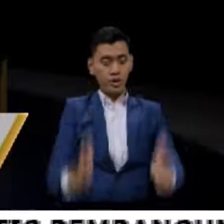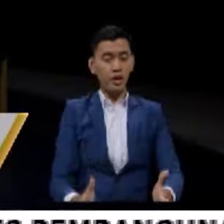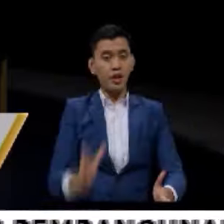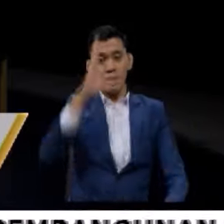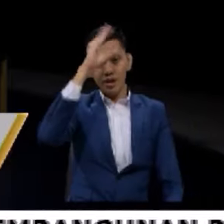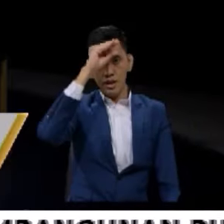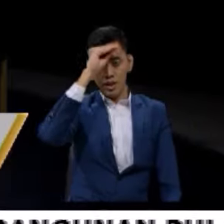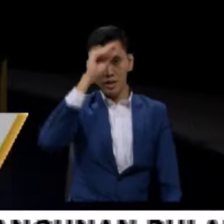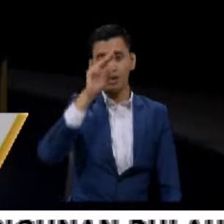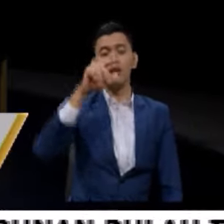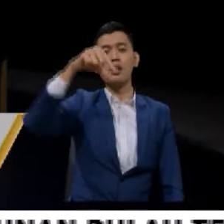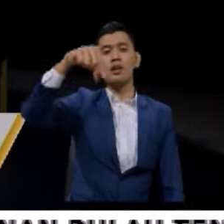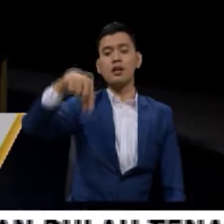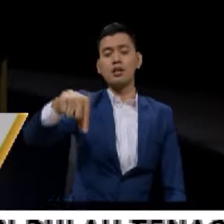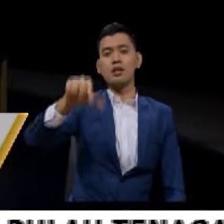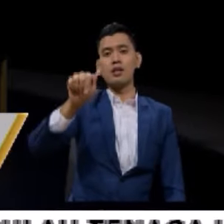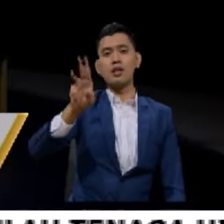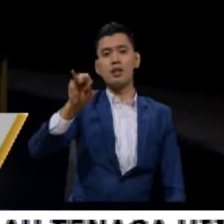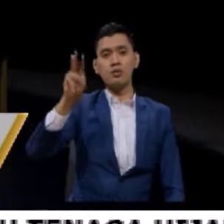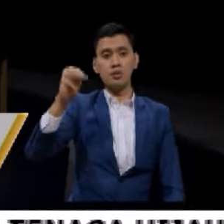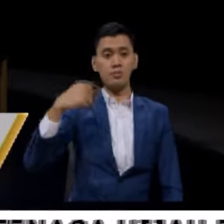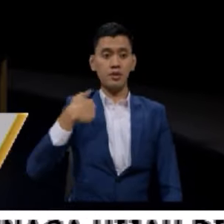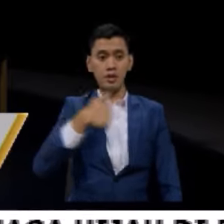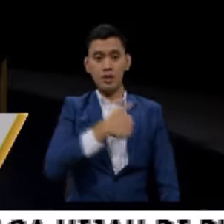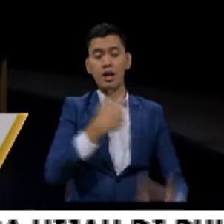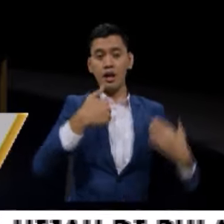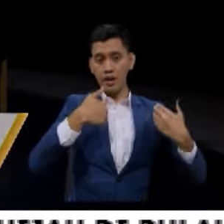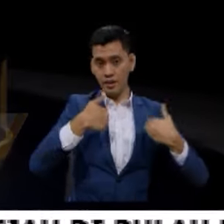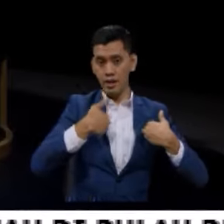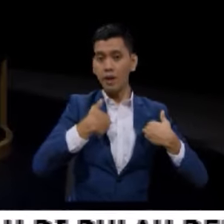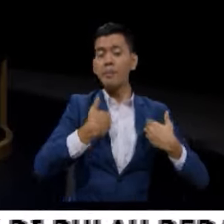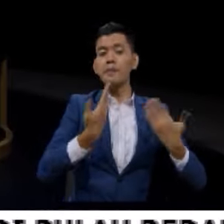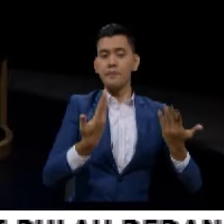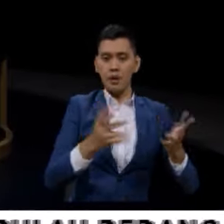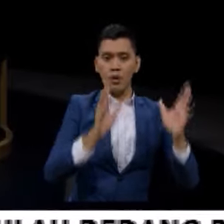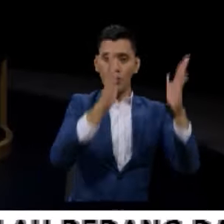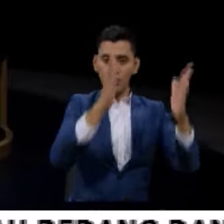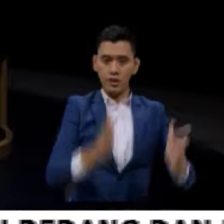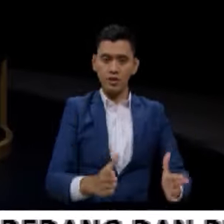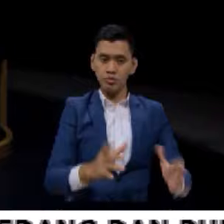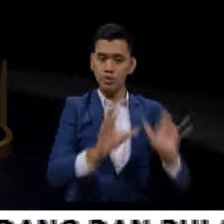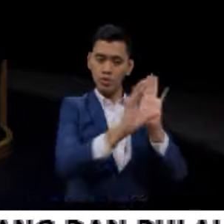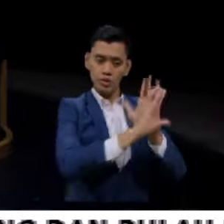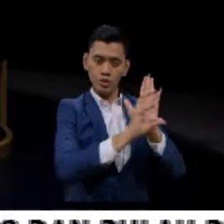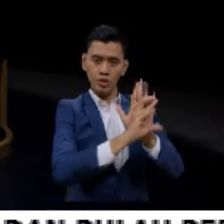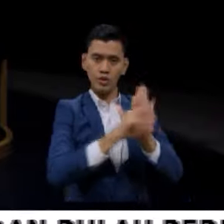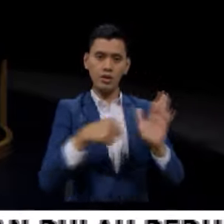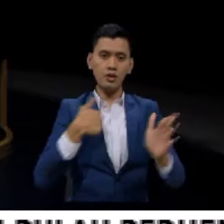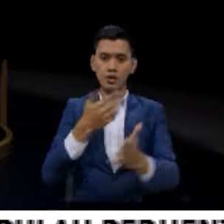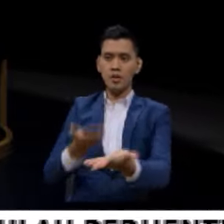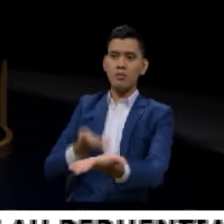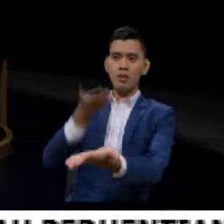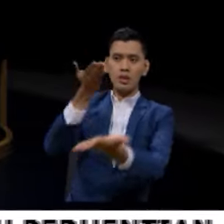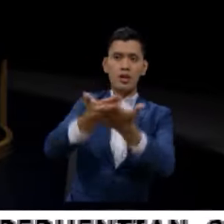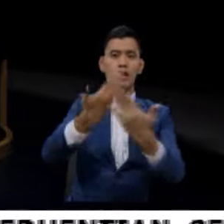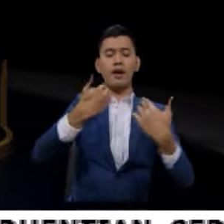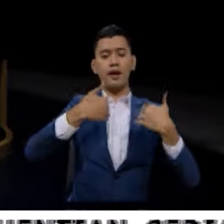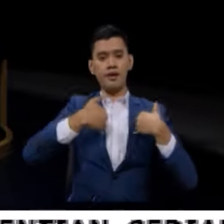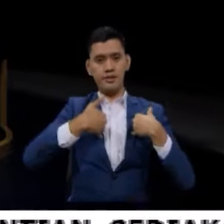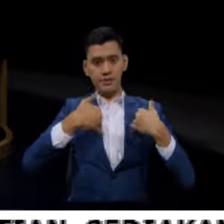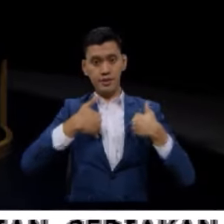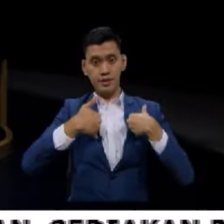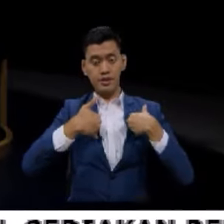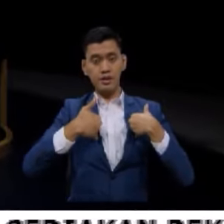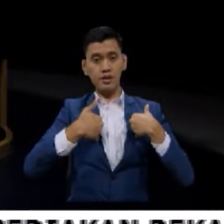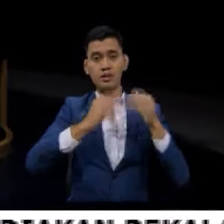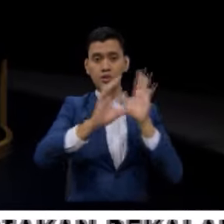kelelawar kita akan etnis paling selalu ditekan berikan kedai dagang suhu negara Oke untuk mereka tuh Kemukakan HD kriteria-kriteria yang